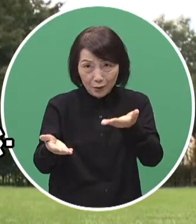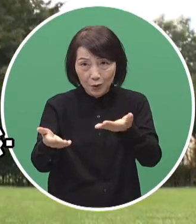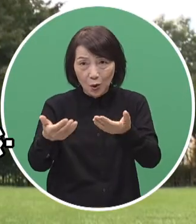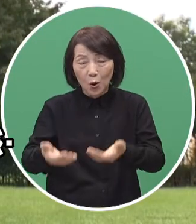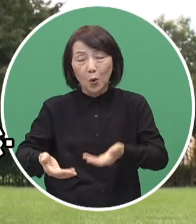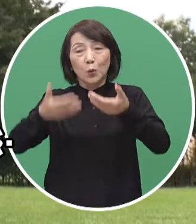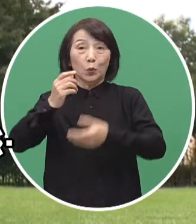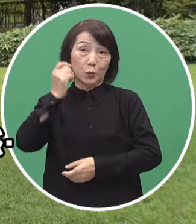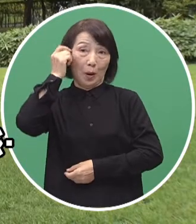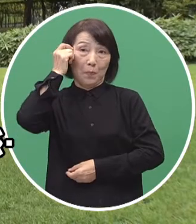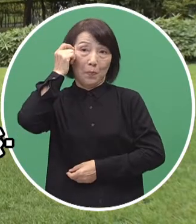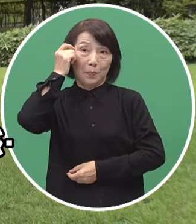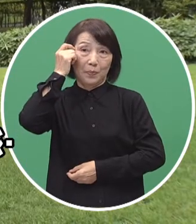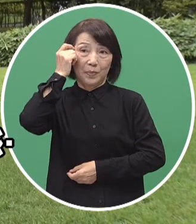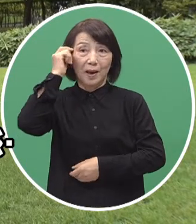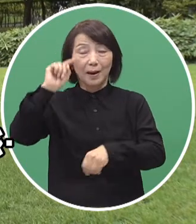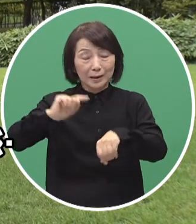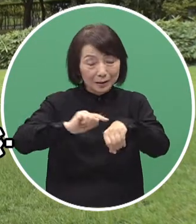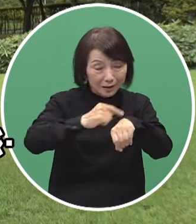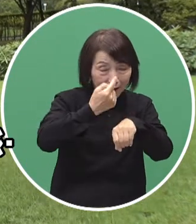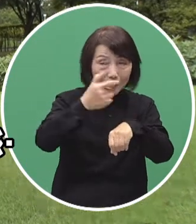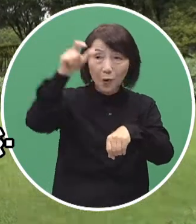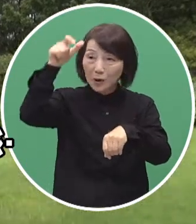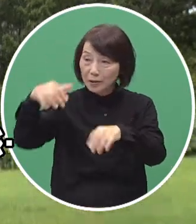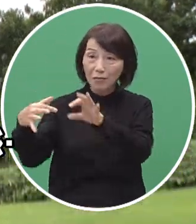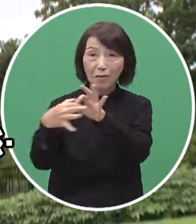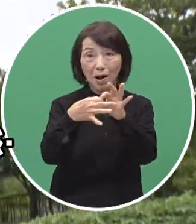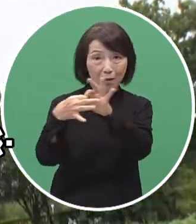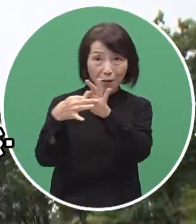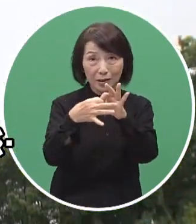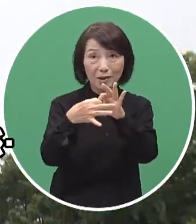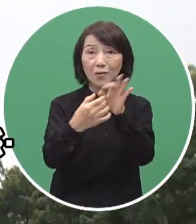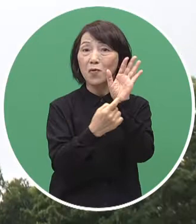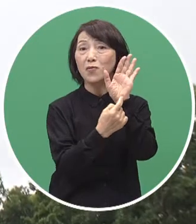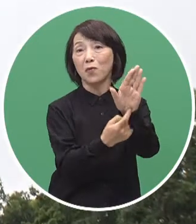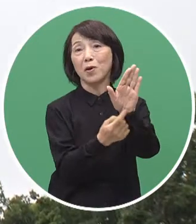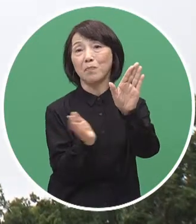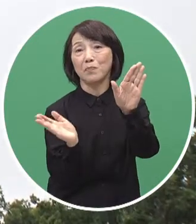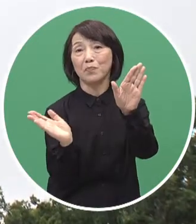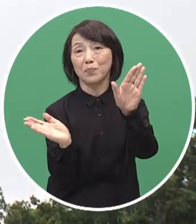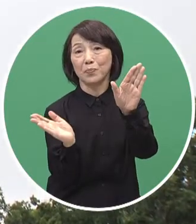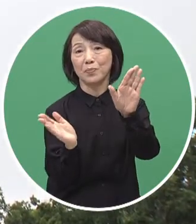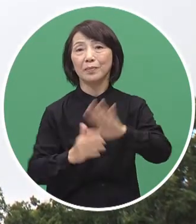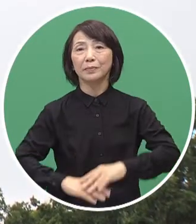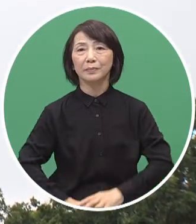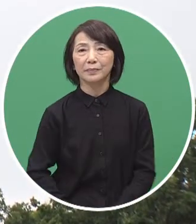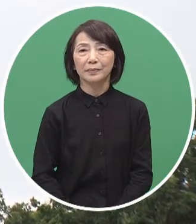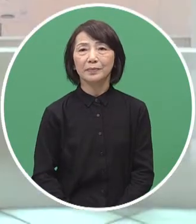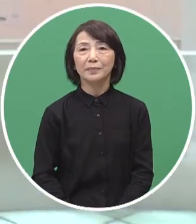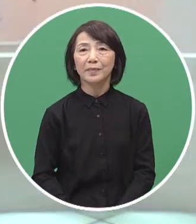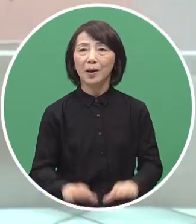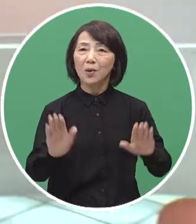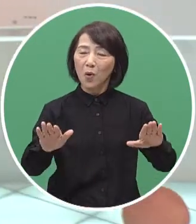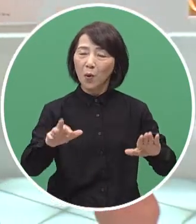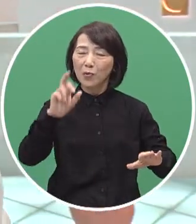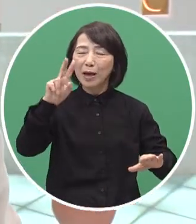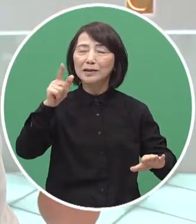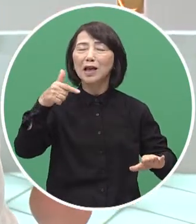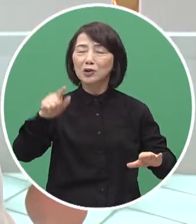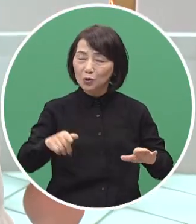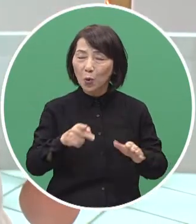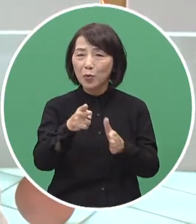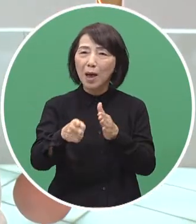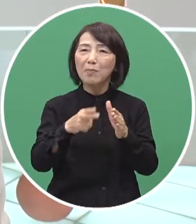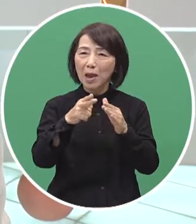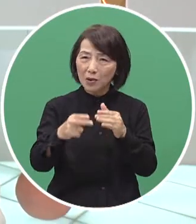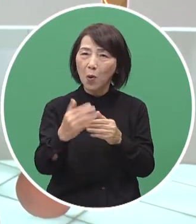ランス、浮遊感、自然と人間の関わりなどを表現。 もう今回ナンセンスな